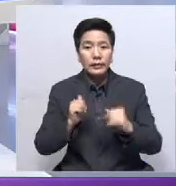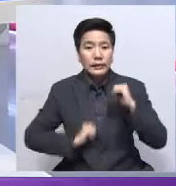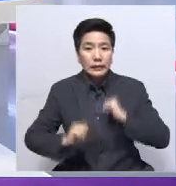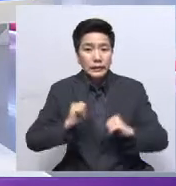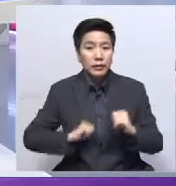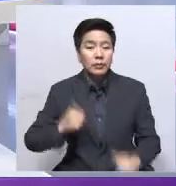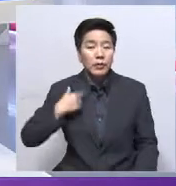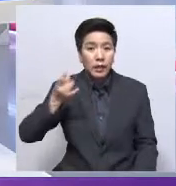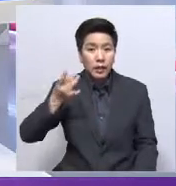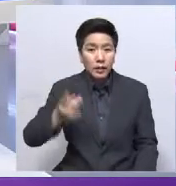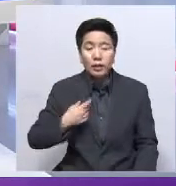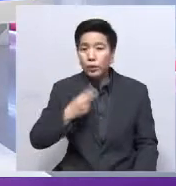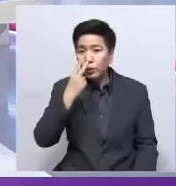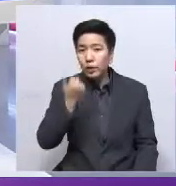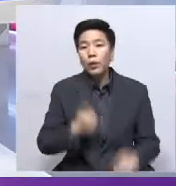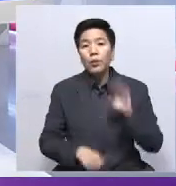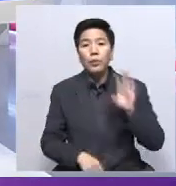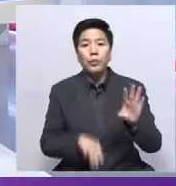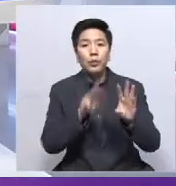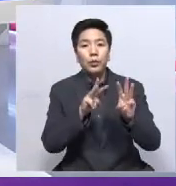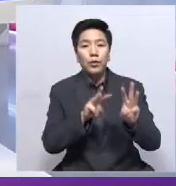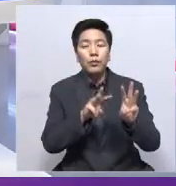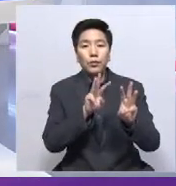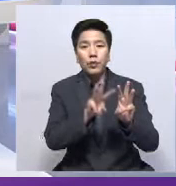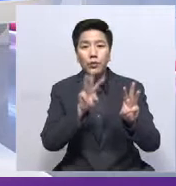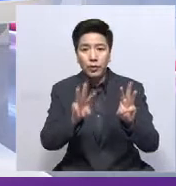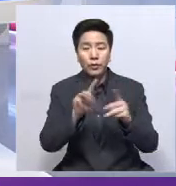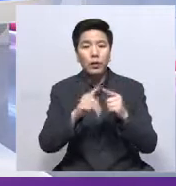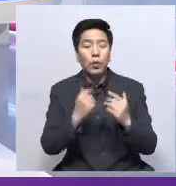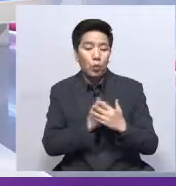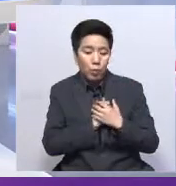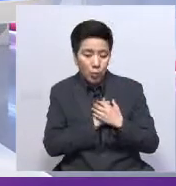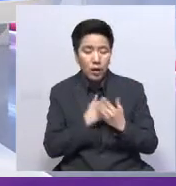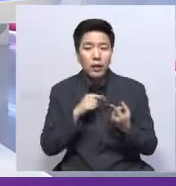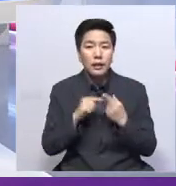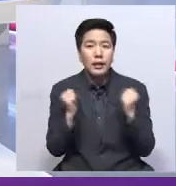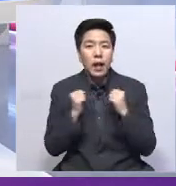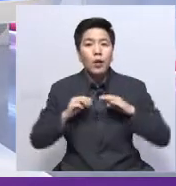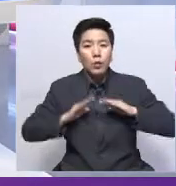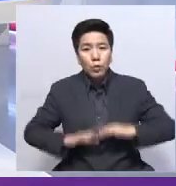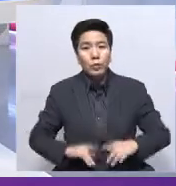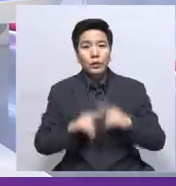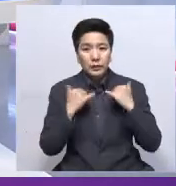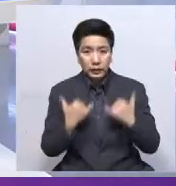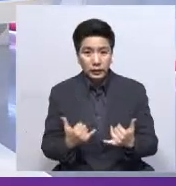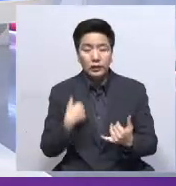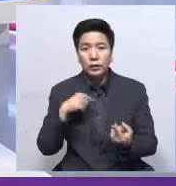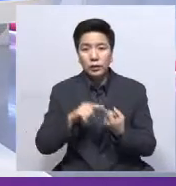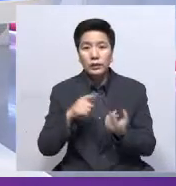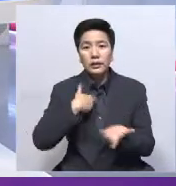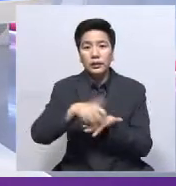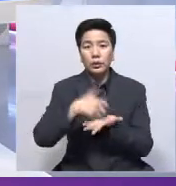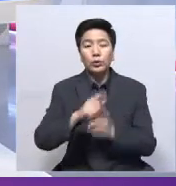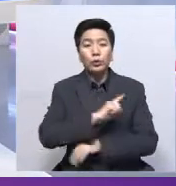งเมื่อไหร่อย่างไรนะครับสามารถเข้าไปได้นะครับที่เว็บไซต์อุ่นไอรักคลายความหนาวนะครับที่นั่นจะมีรายละเอียดทั้งหมดของงานครับ มาดูบรรยาก